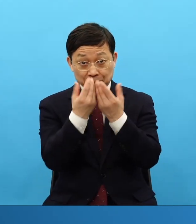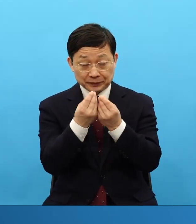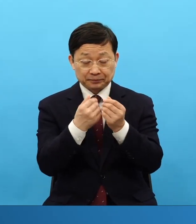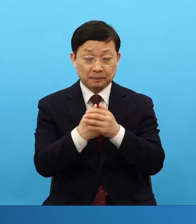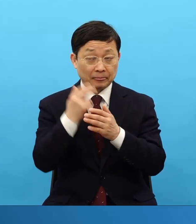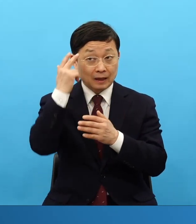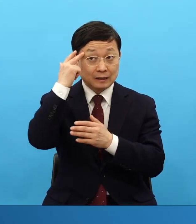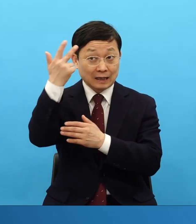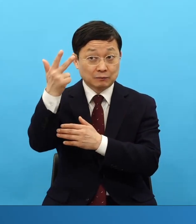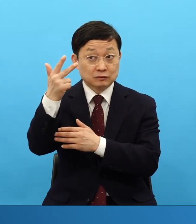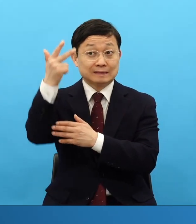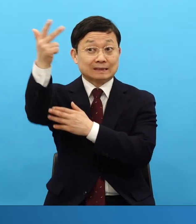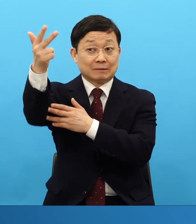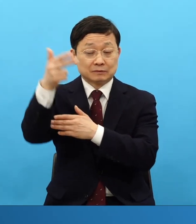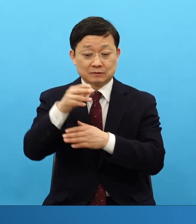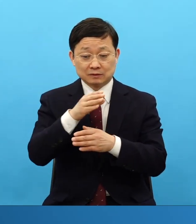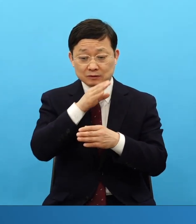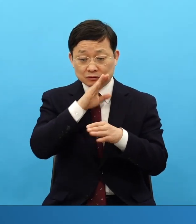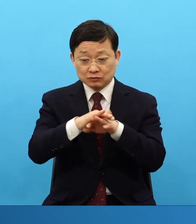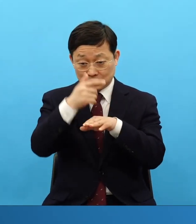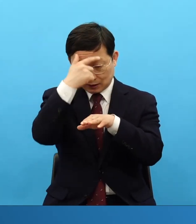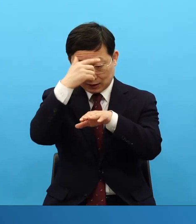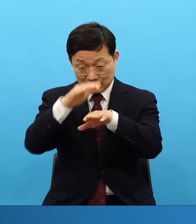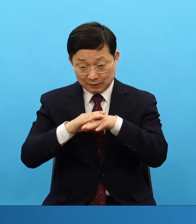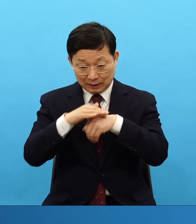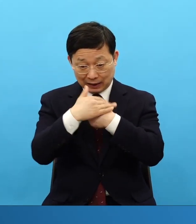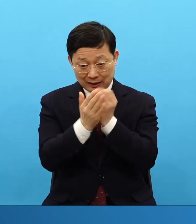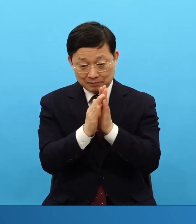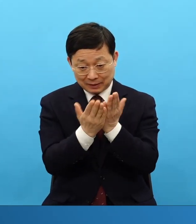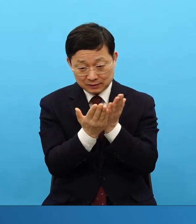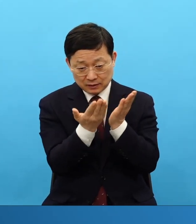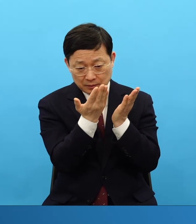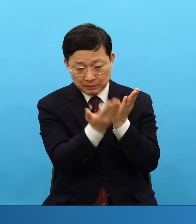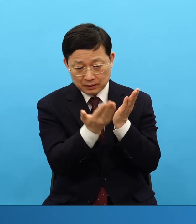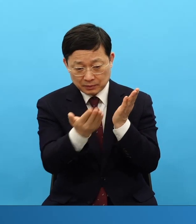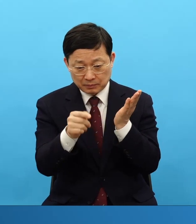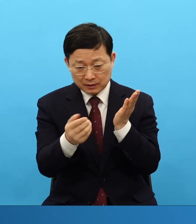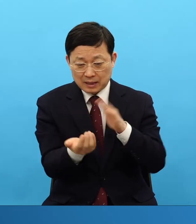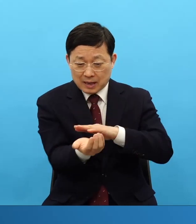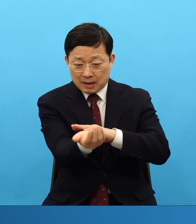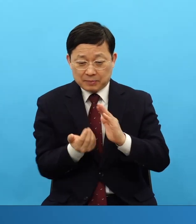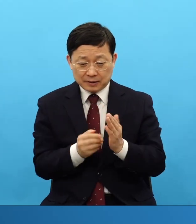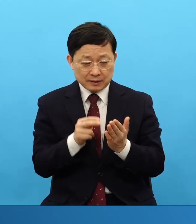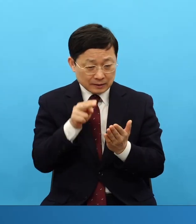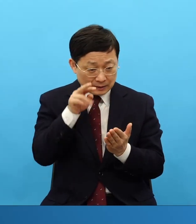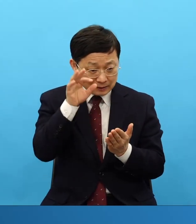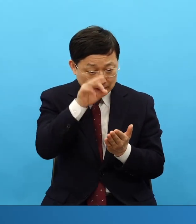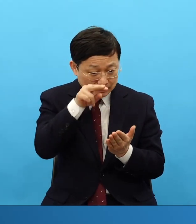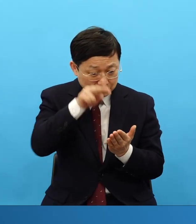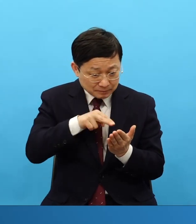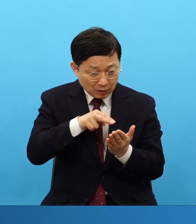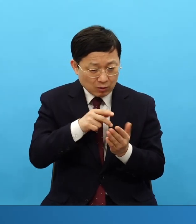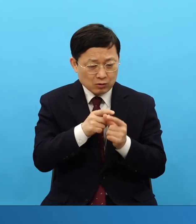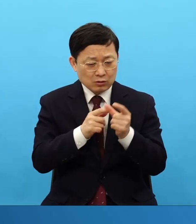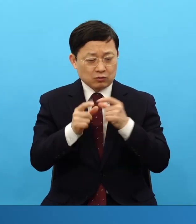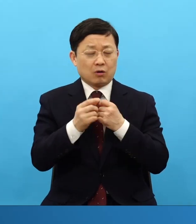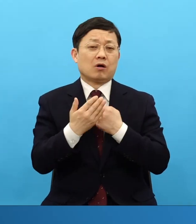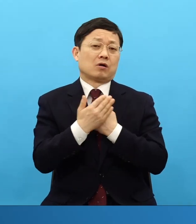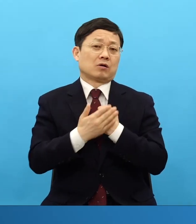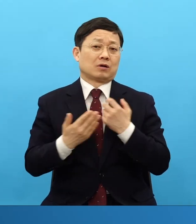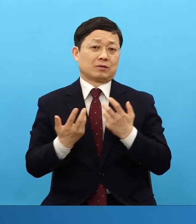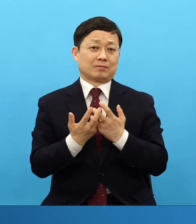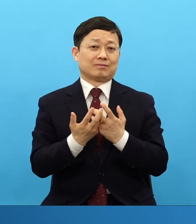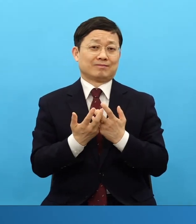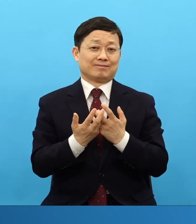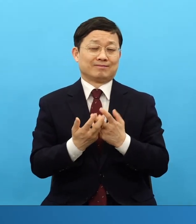if you can know what the title of the Sunday message will be days in advance, it's much better. 지금 우리가